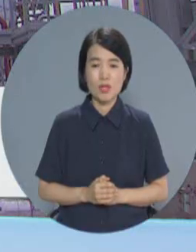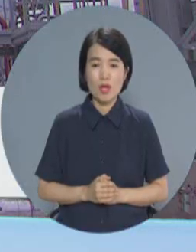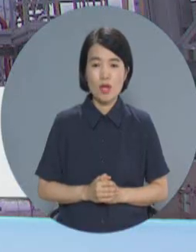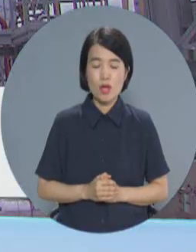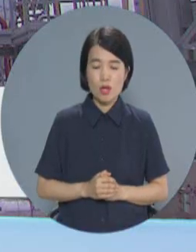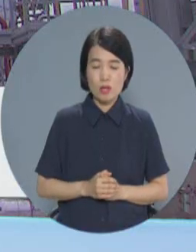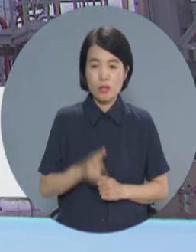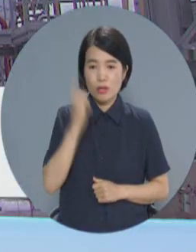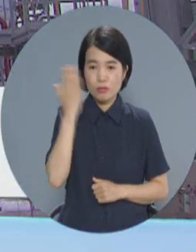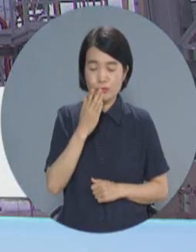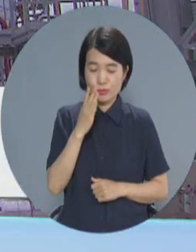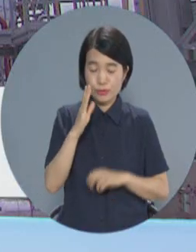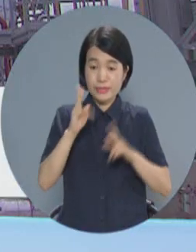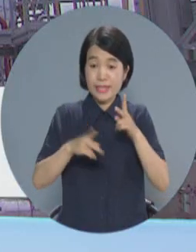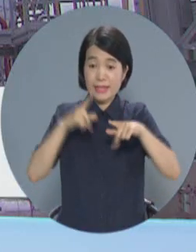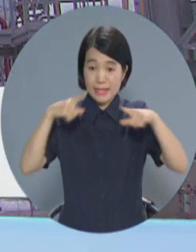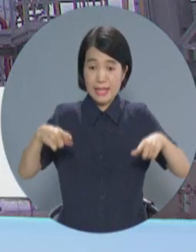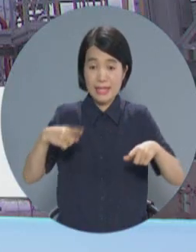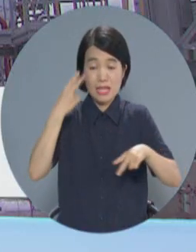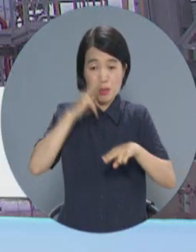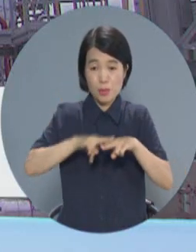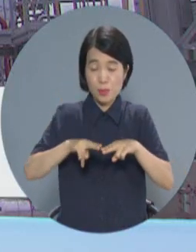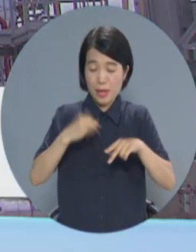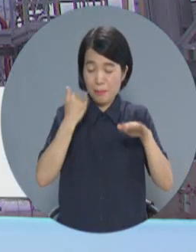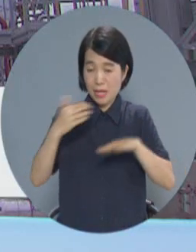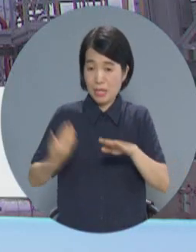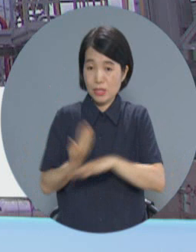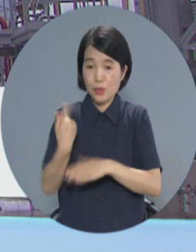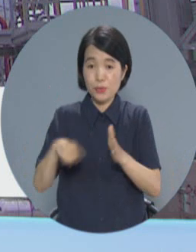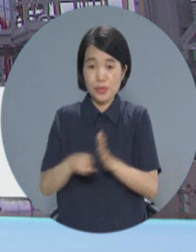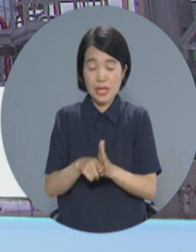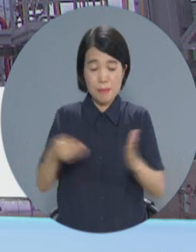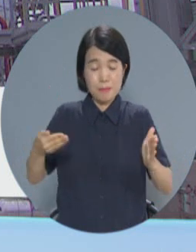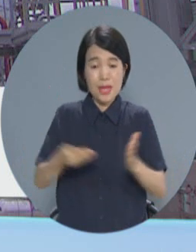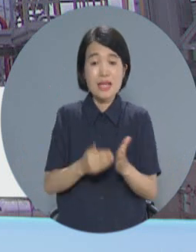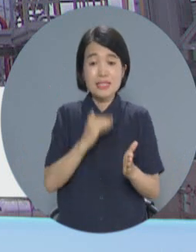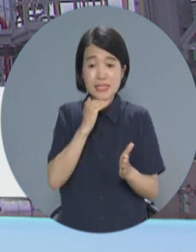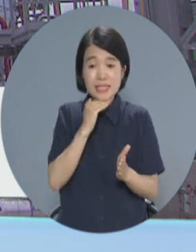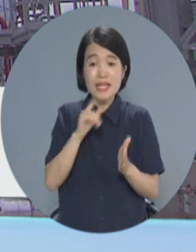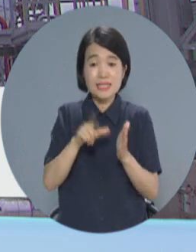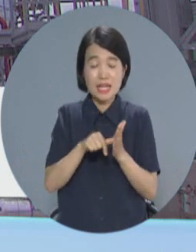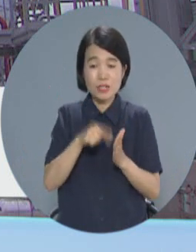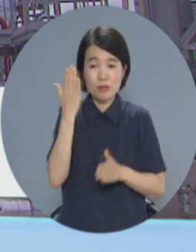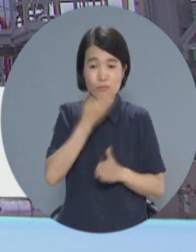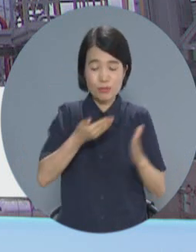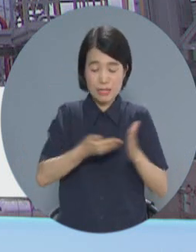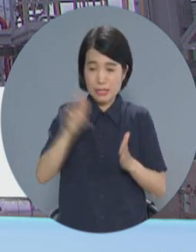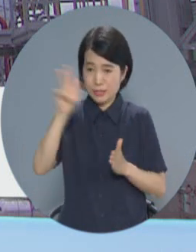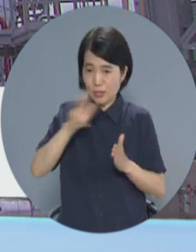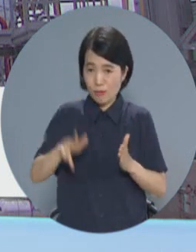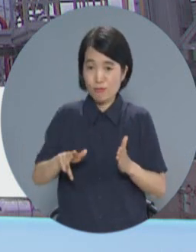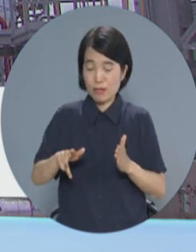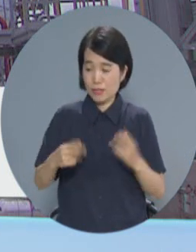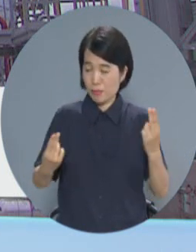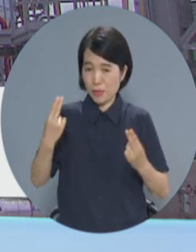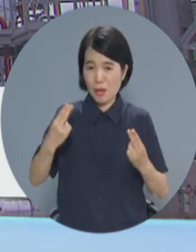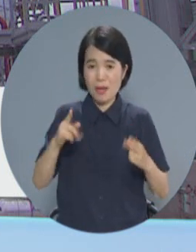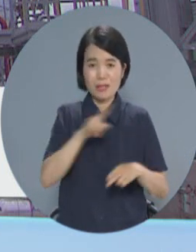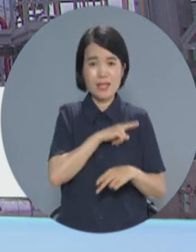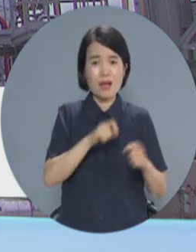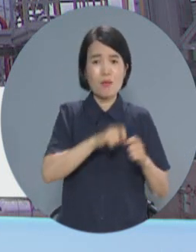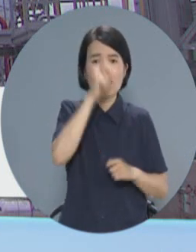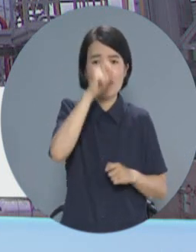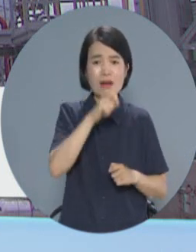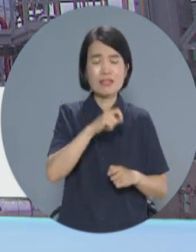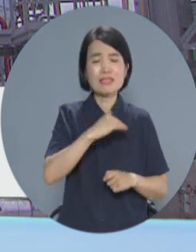여수 국가산단의 석유화학 제품의 해상 운송을 위한 선박의 항내 대기 시간은 여수항이 전국의 항만 가운데 가장